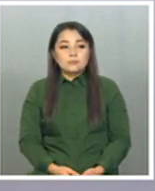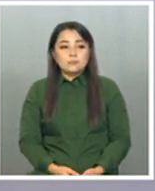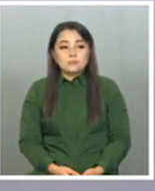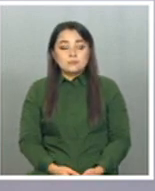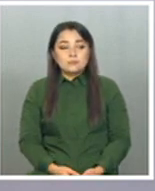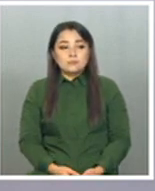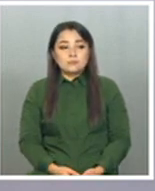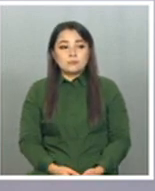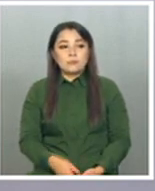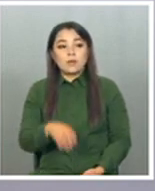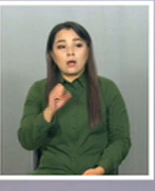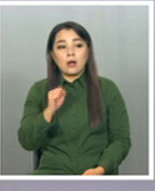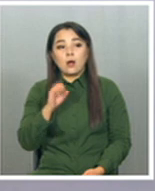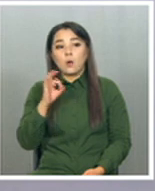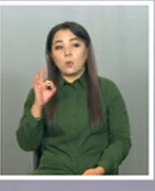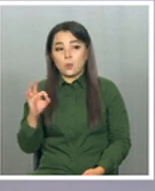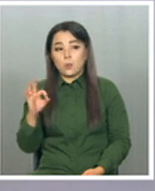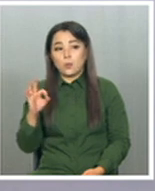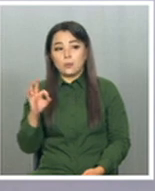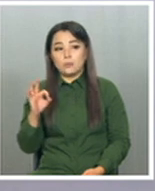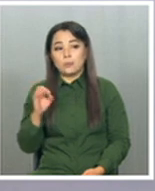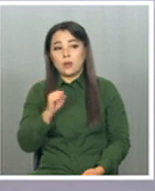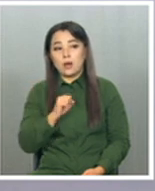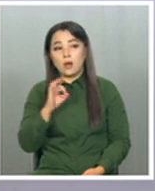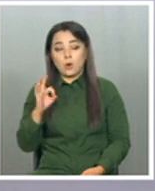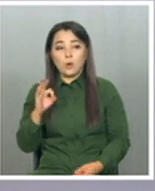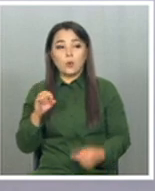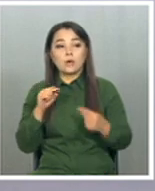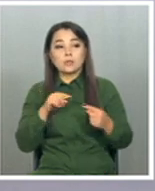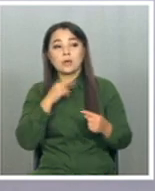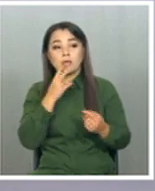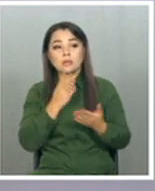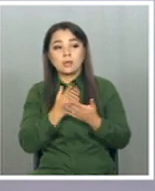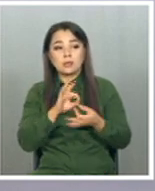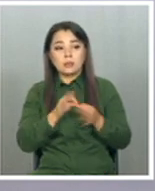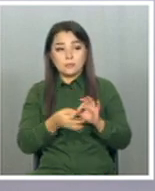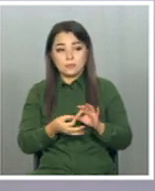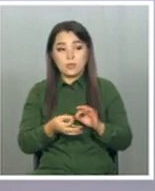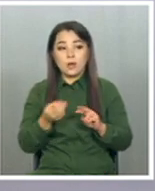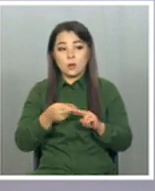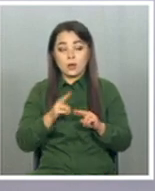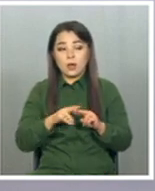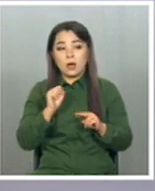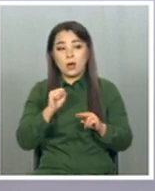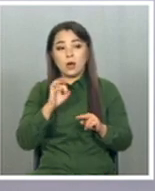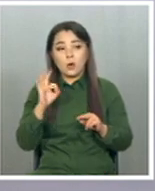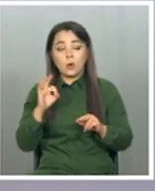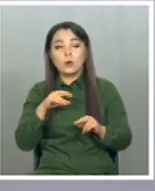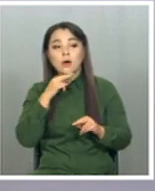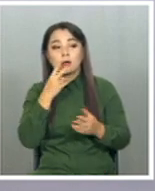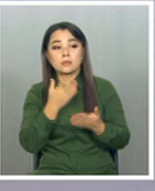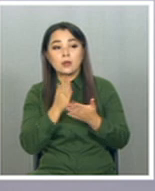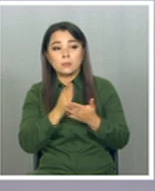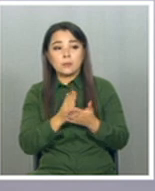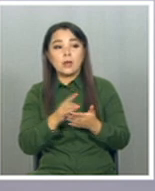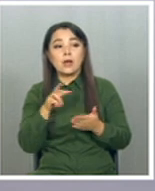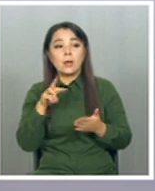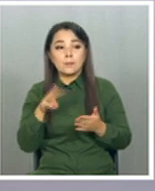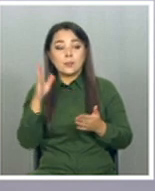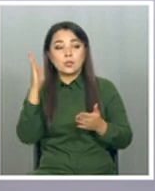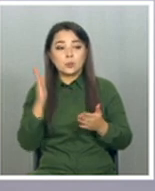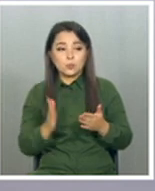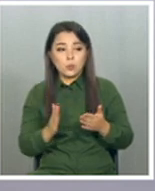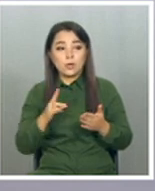келесі АО. АО-ға қарайық және бұл АО-ға қарағанда мынау М түзуіне